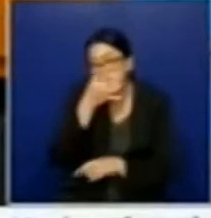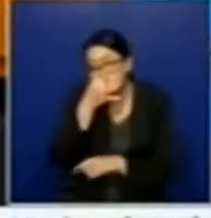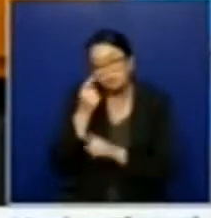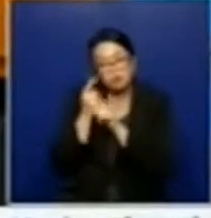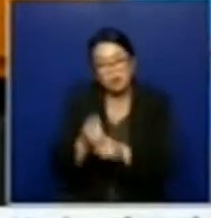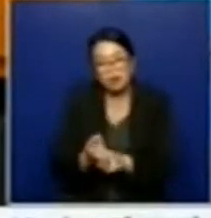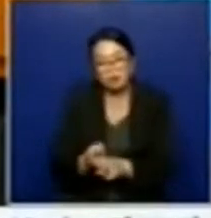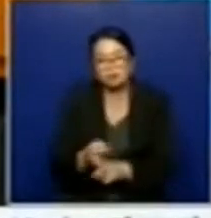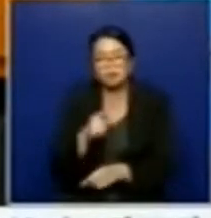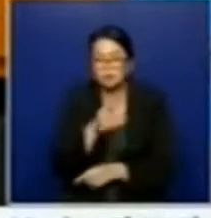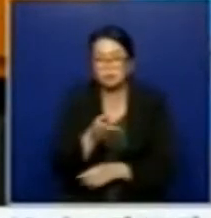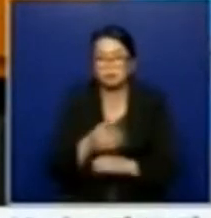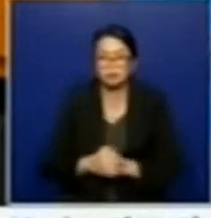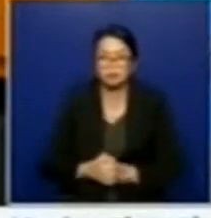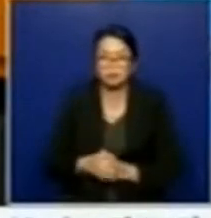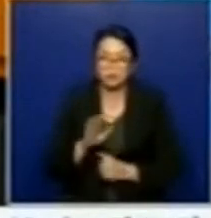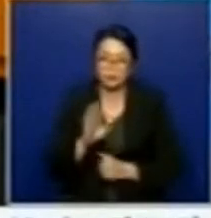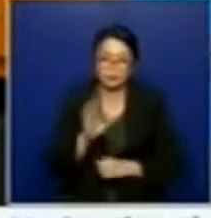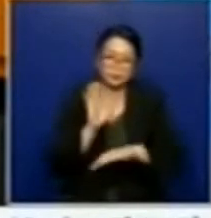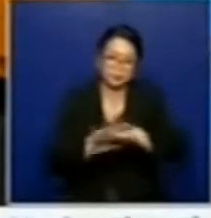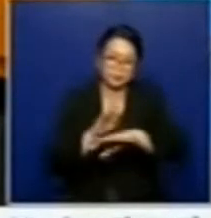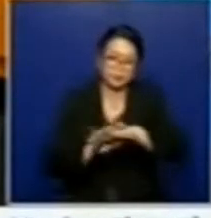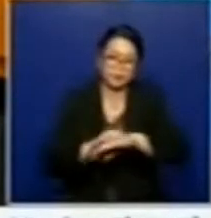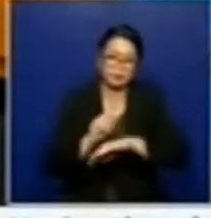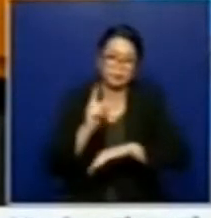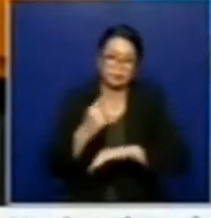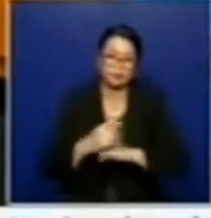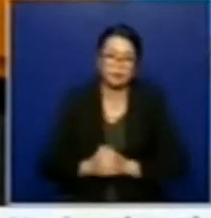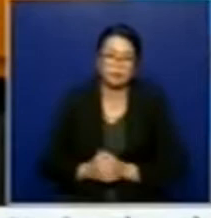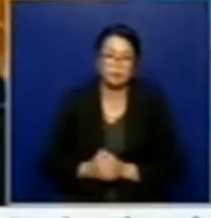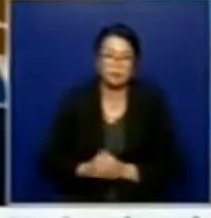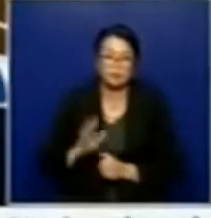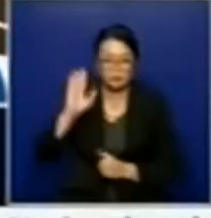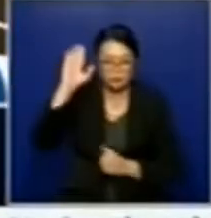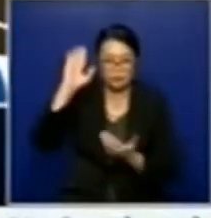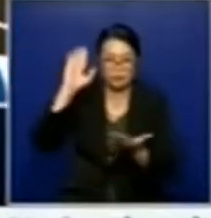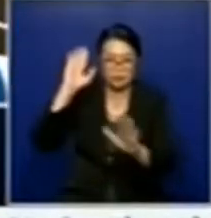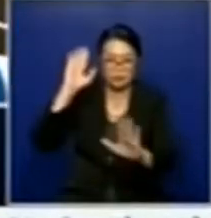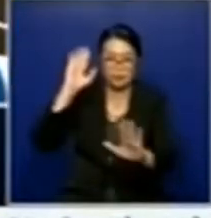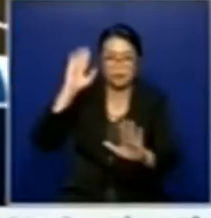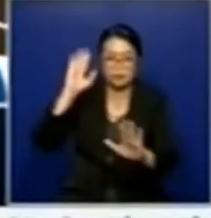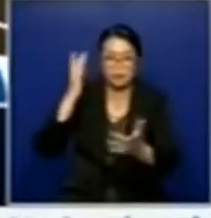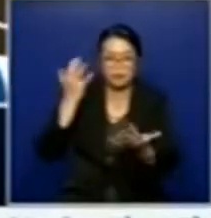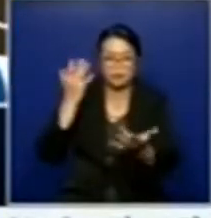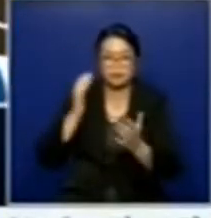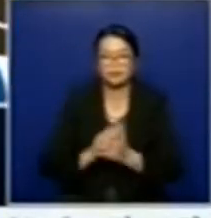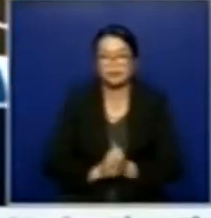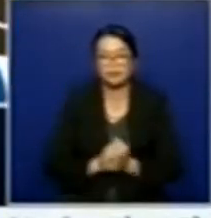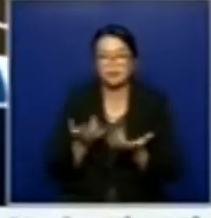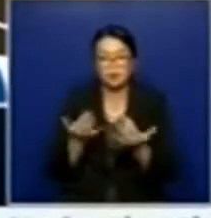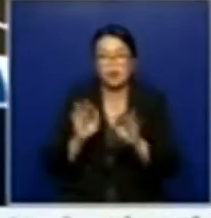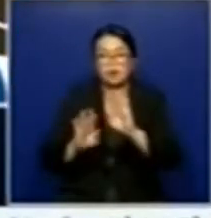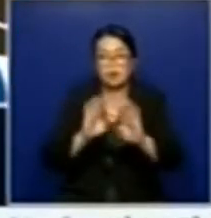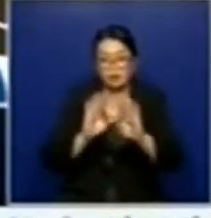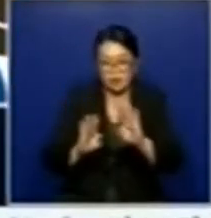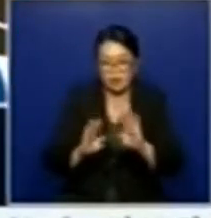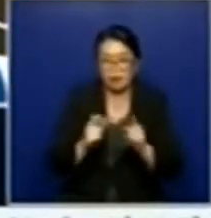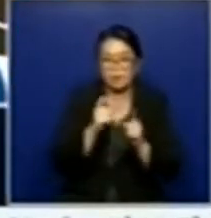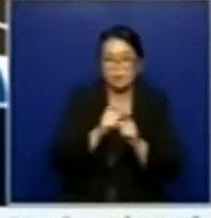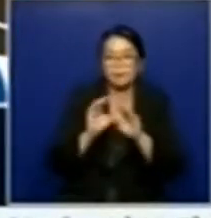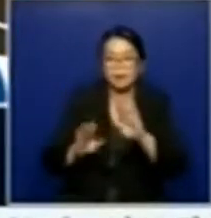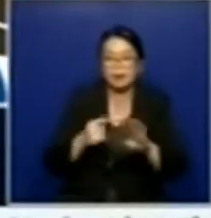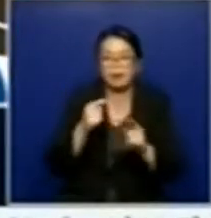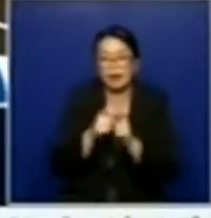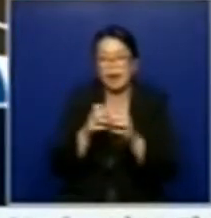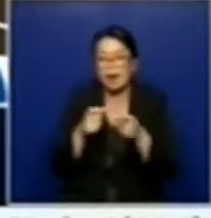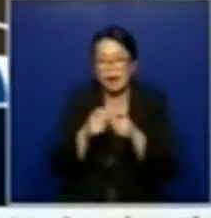นี่เป็นเรื่องของหลักการครับ อย่านะครับให้ก็อภิปรายครับเดี๋ยวจิรัตน์ฮะเราเปรียบเทียบมันเพื่อเป็นการ